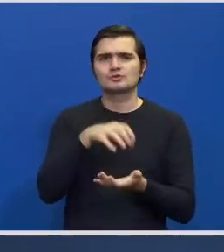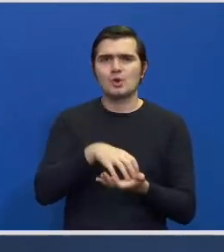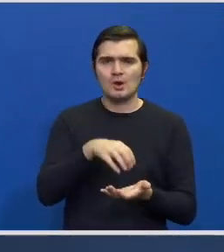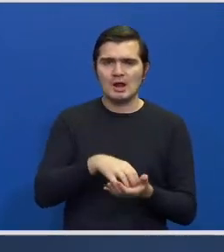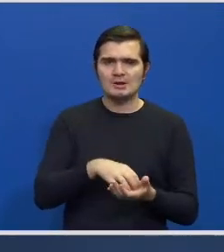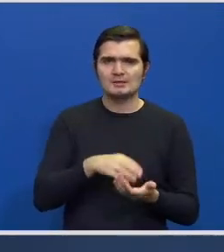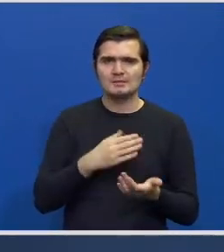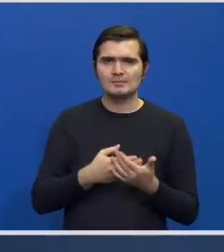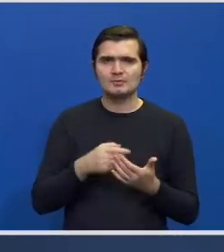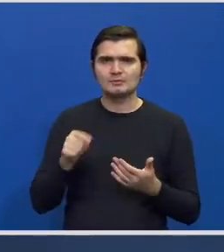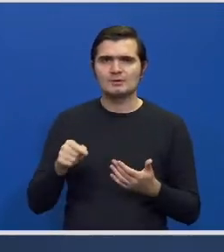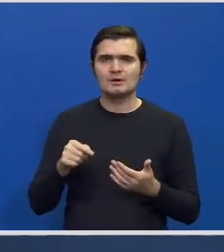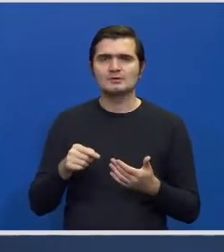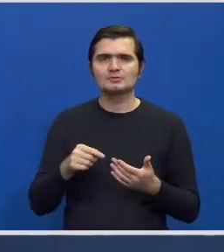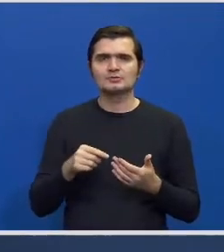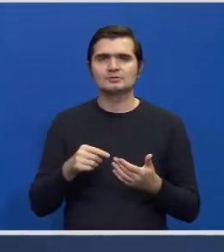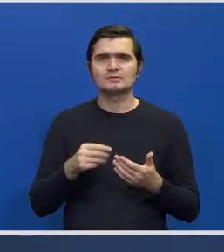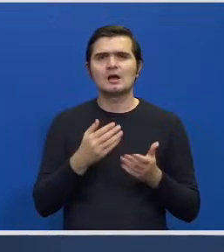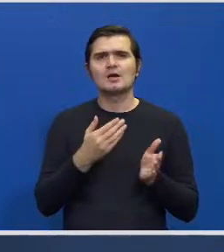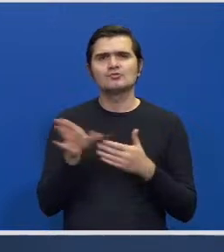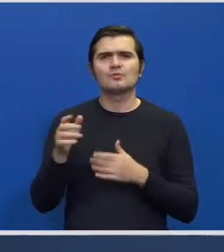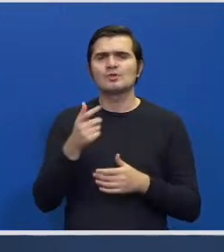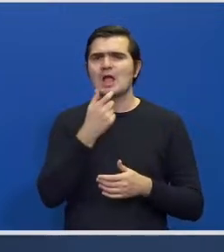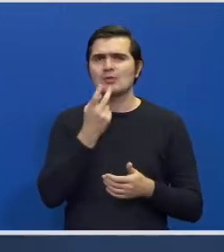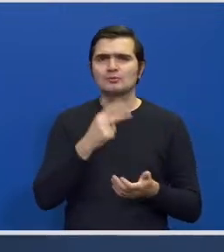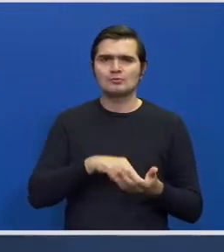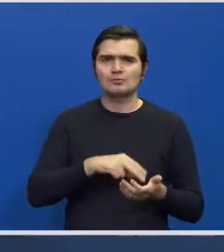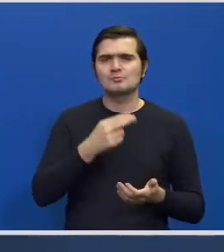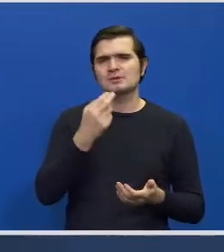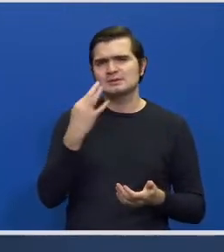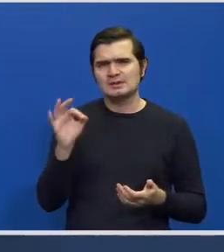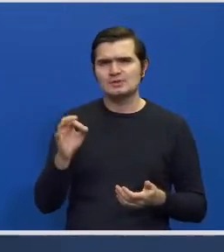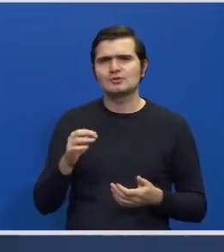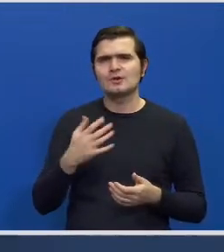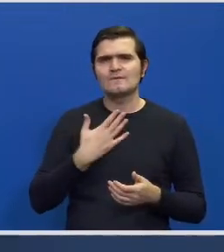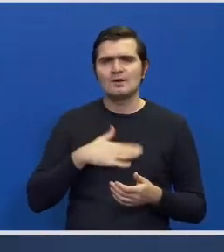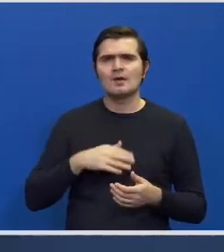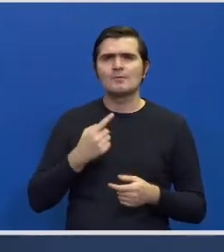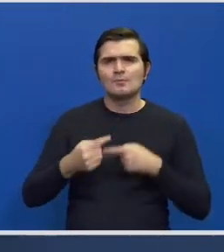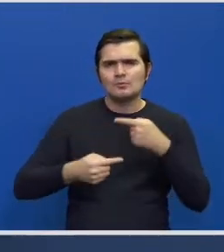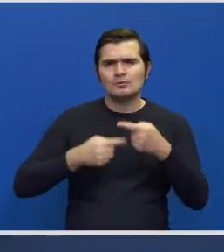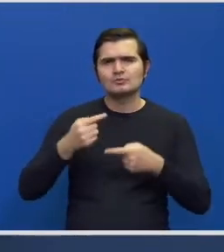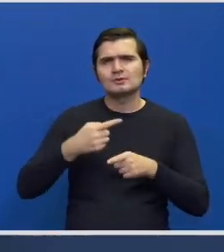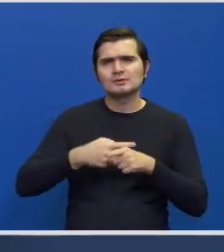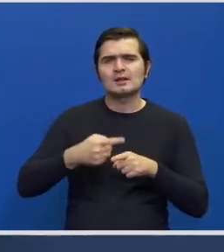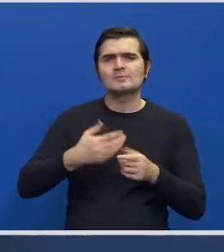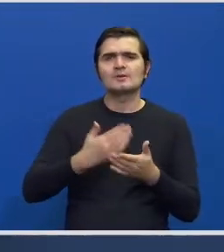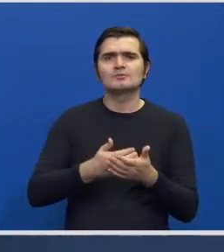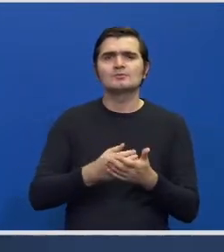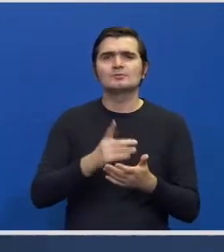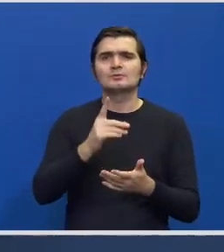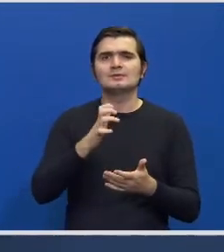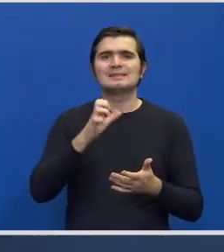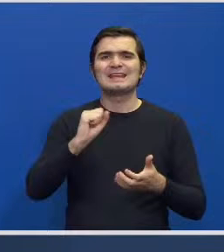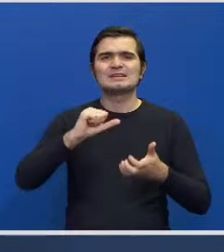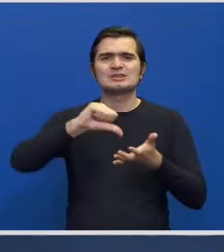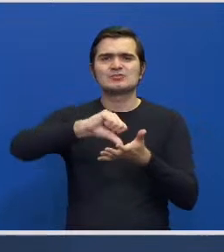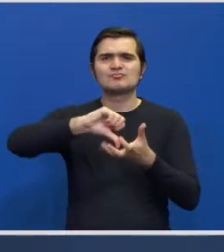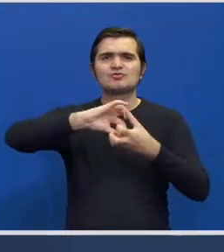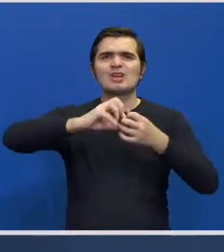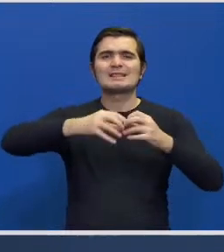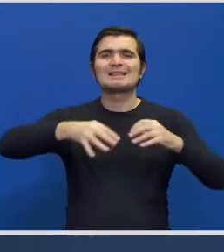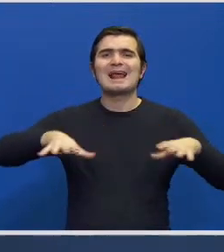bugete, inclusiv în bugetele locale, având în vedere că acest stat a început încă din anul 2010 un proces de adevărat lent